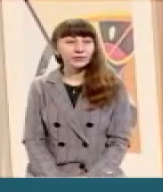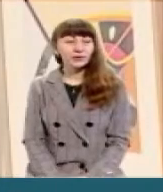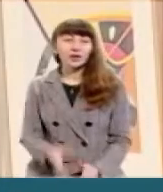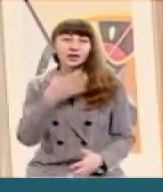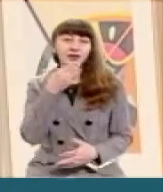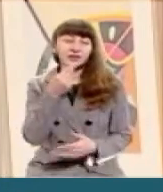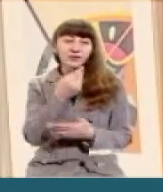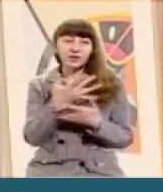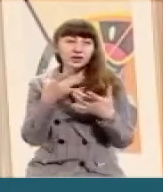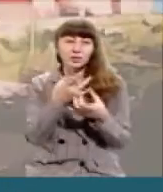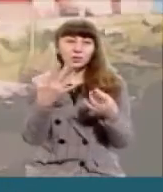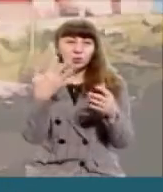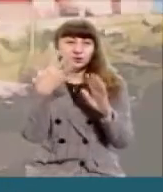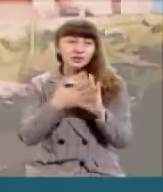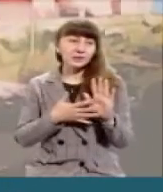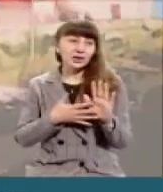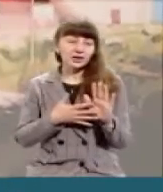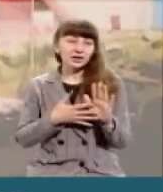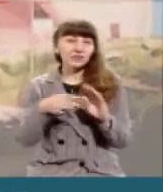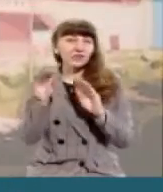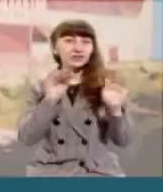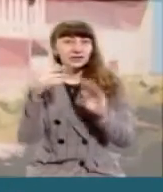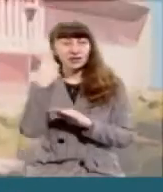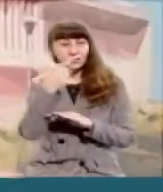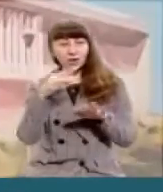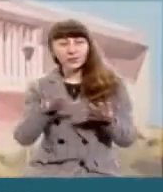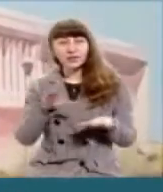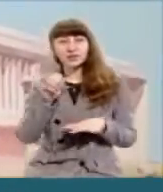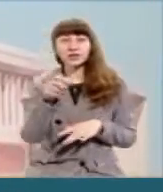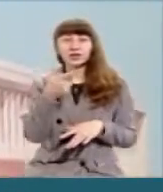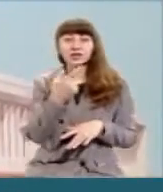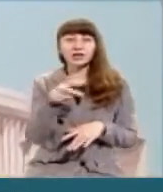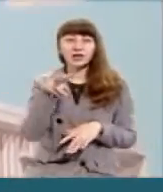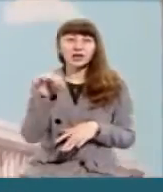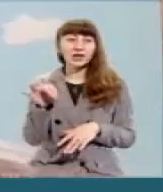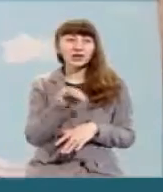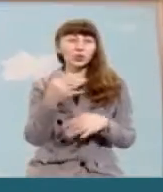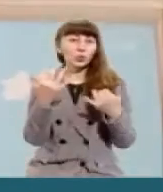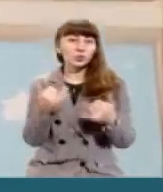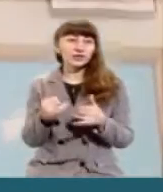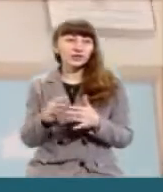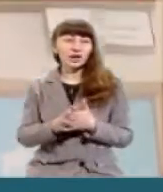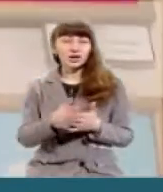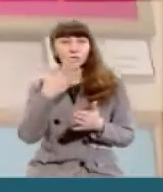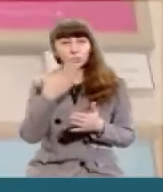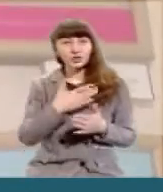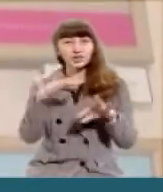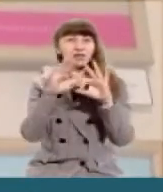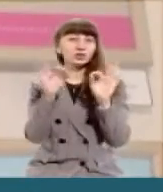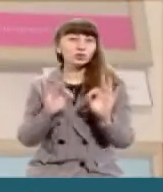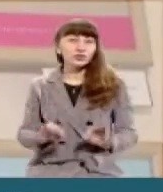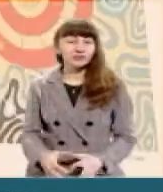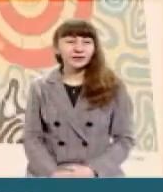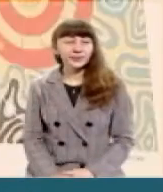Ярко, неординарно и со смыслом. Персональная выставка местного таланта Сергея Ли уже с первых дней покоряет преданных ценителей